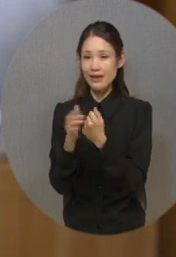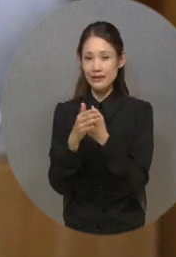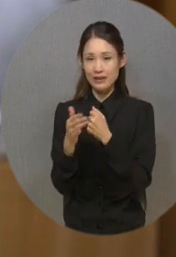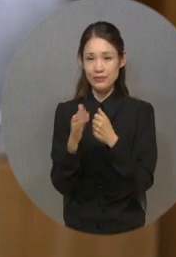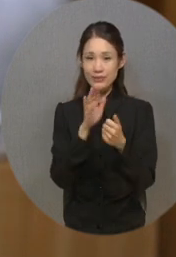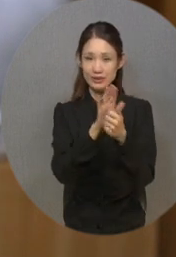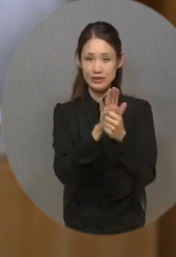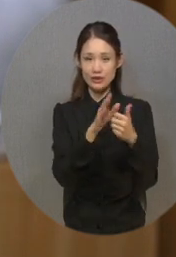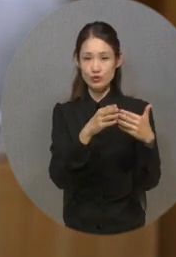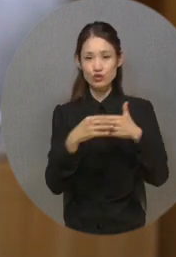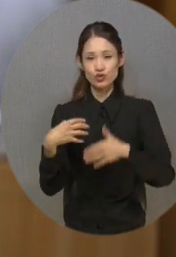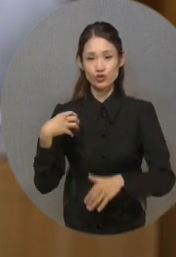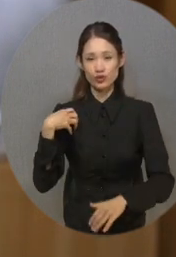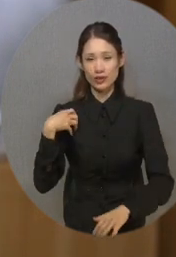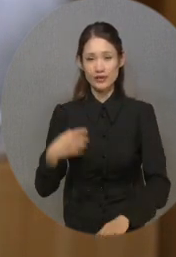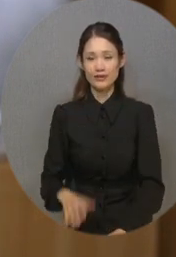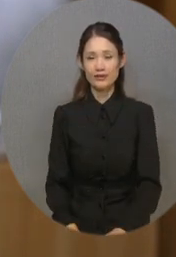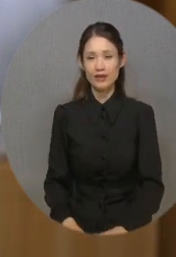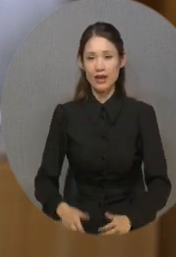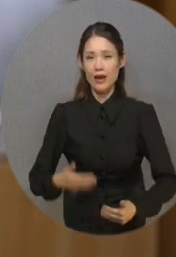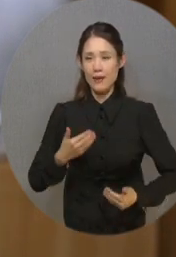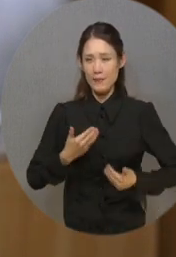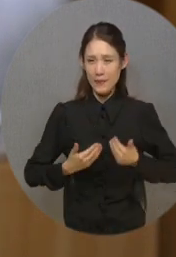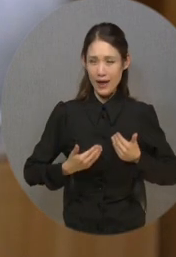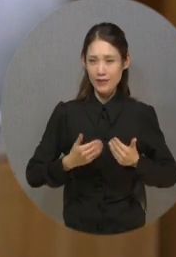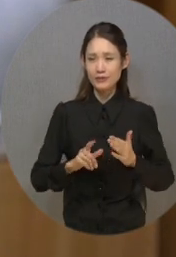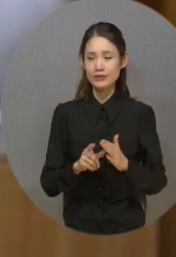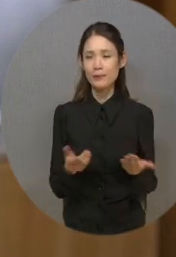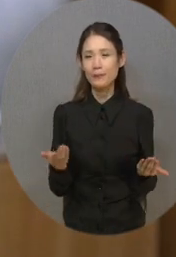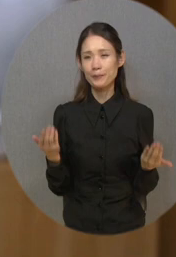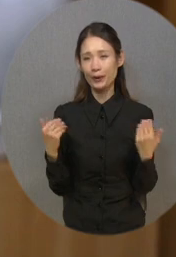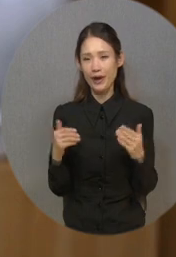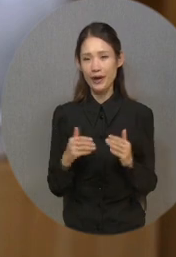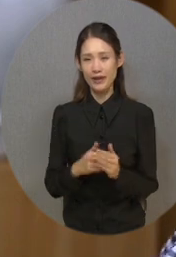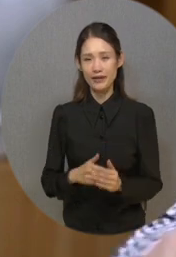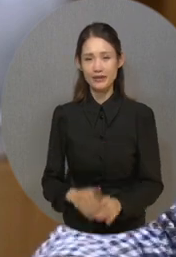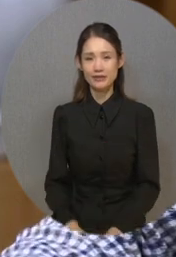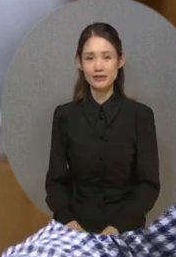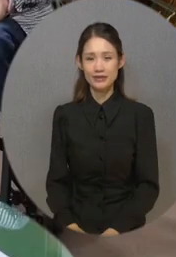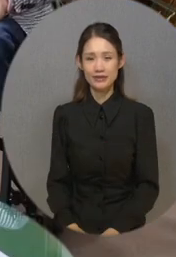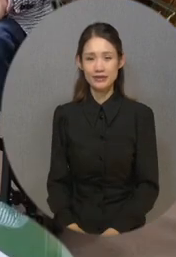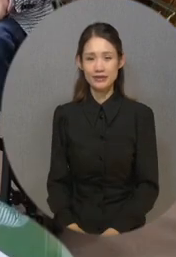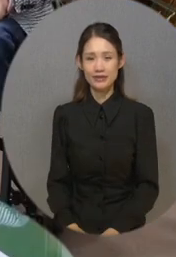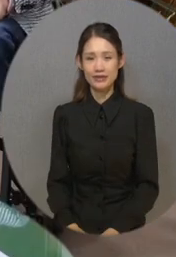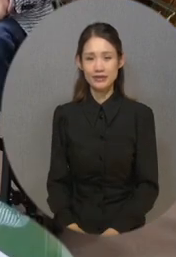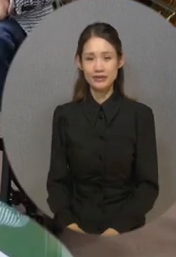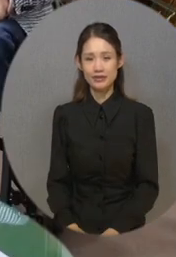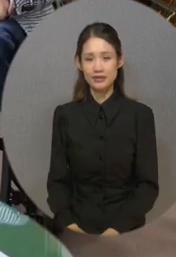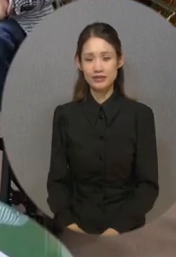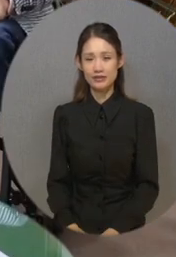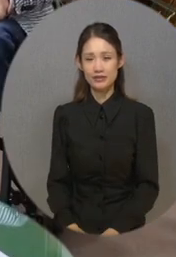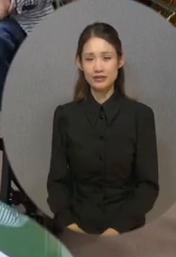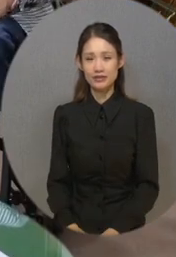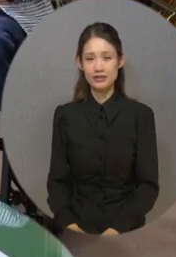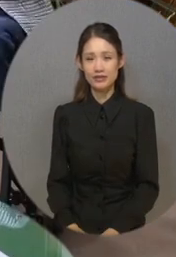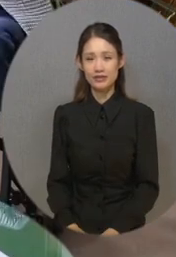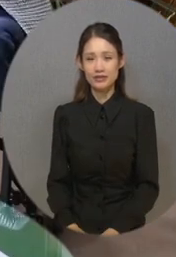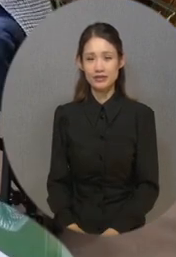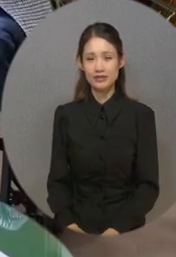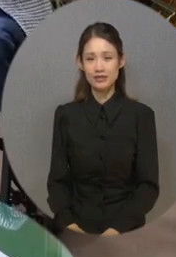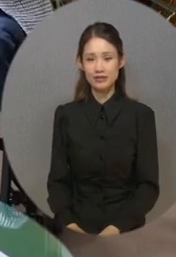우리가 주체다 보니까 바쁜 시간을 보내다 이렇게 사장님 늦게 뵙게 된 것 같습니다. 반갑습니다. 경제부시장님, 예.